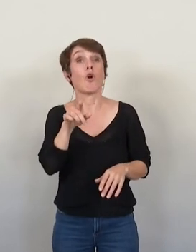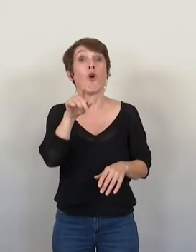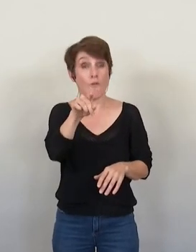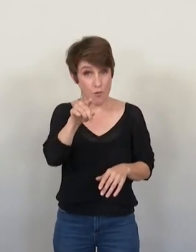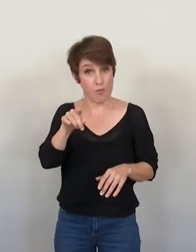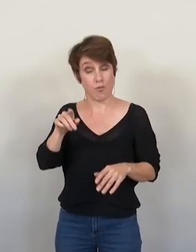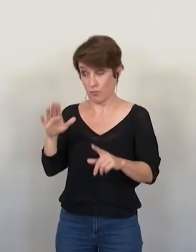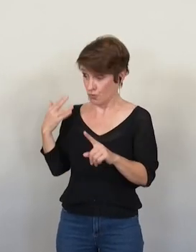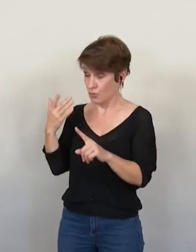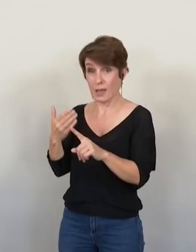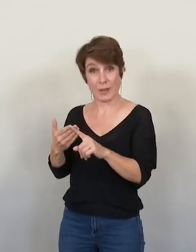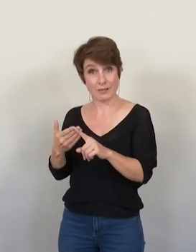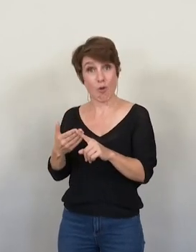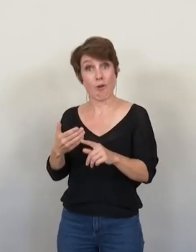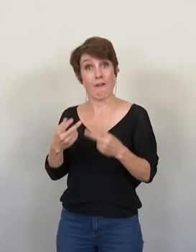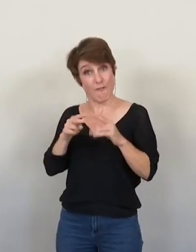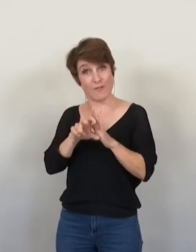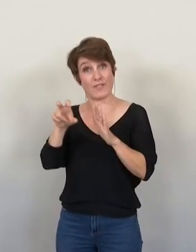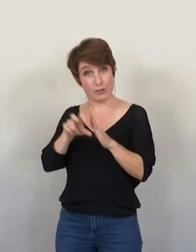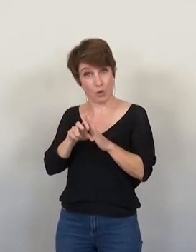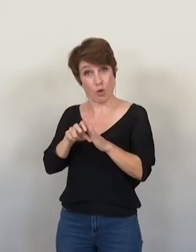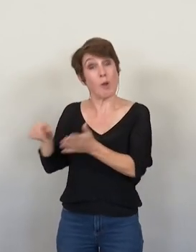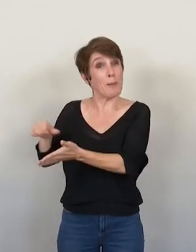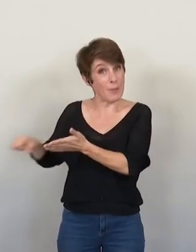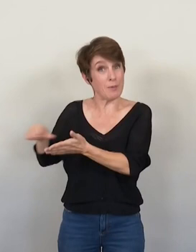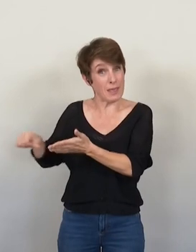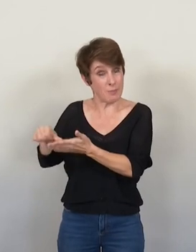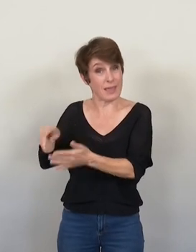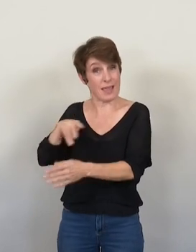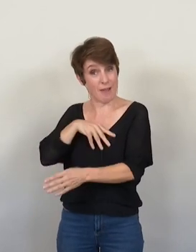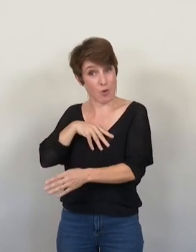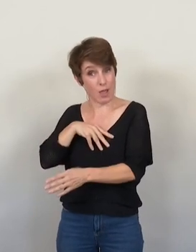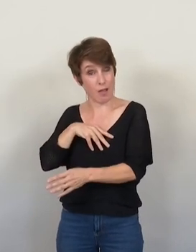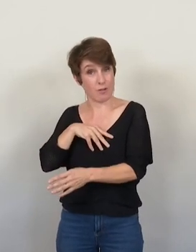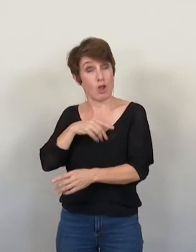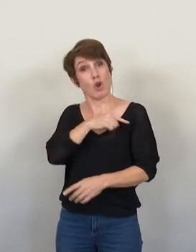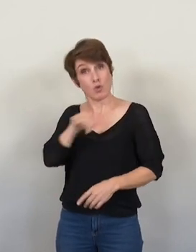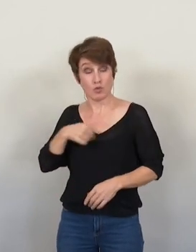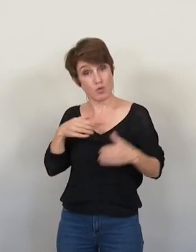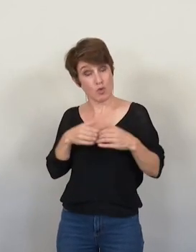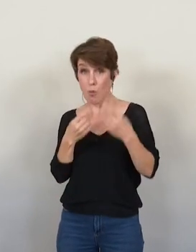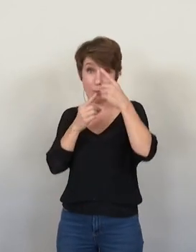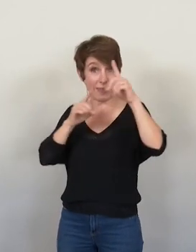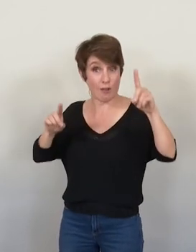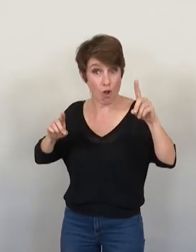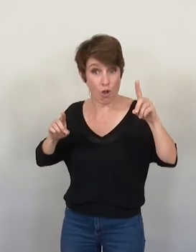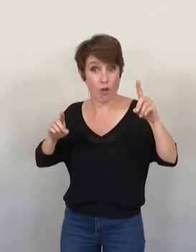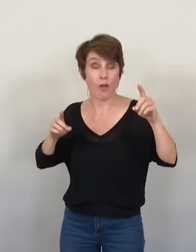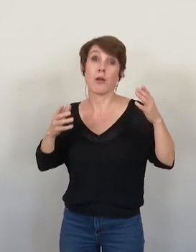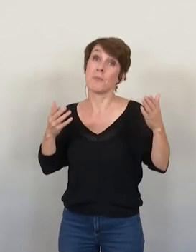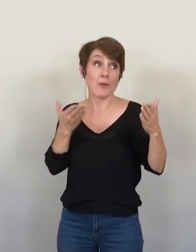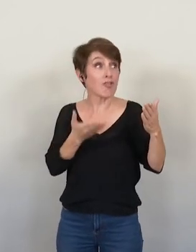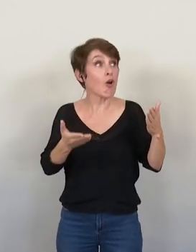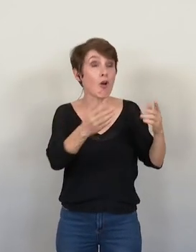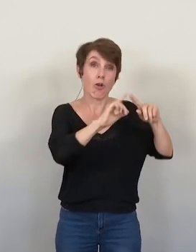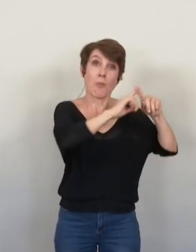prendre en charge par le conseil municipal et auquel notre groupe le seul s'était opposé mais notre groupe est maintenant souvent rejoint donc